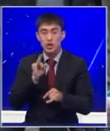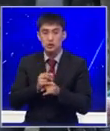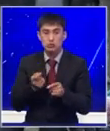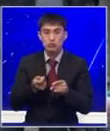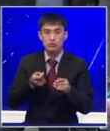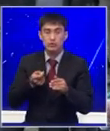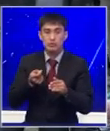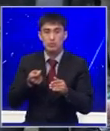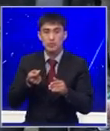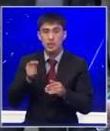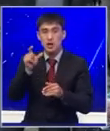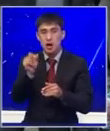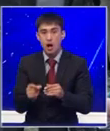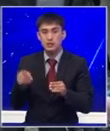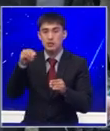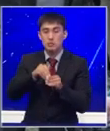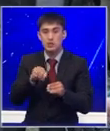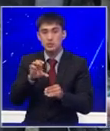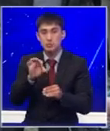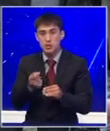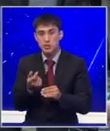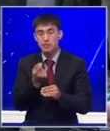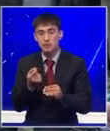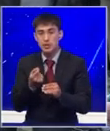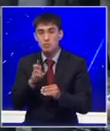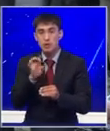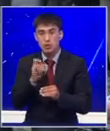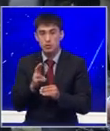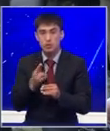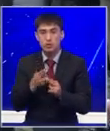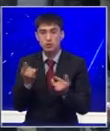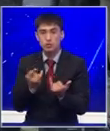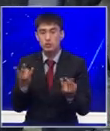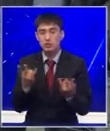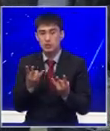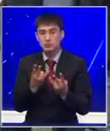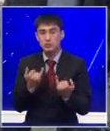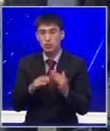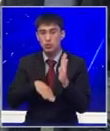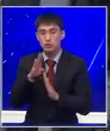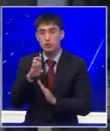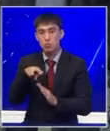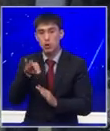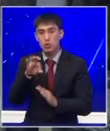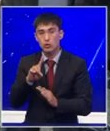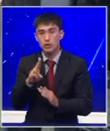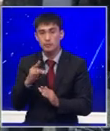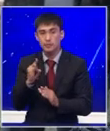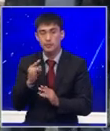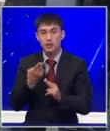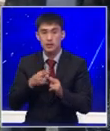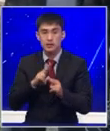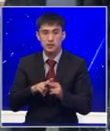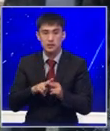осеменением эмбрионами то что нужно нам сейчас это улучшение породы даже